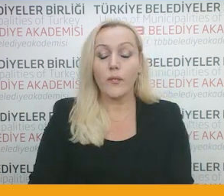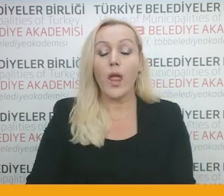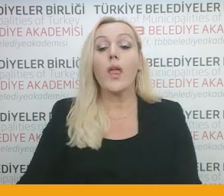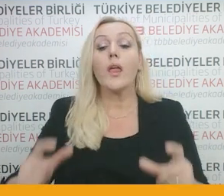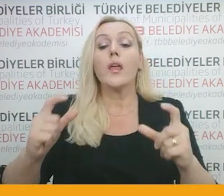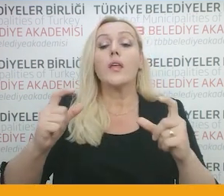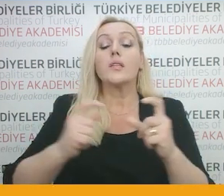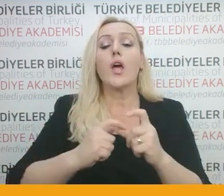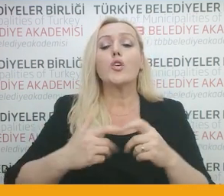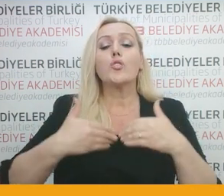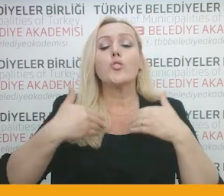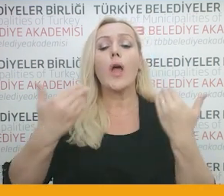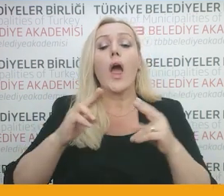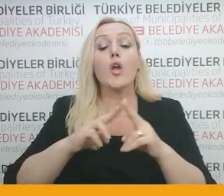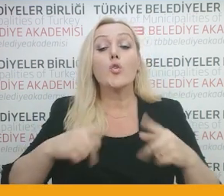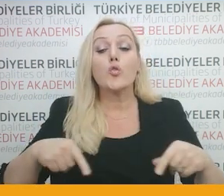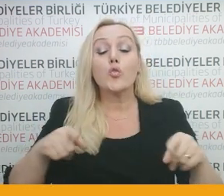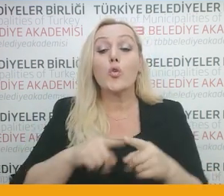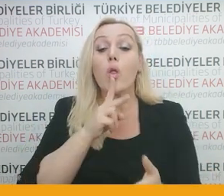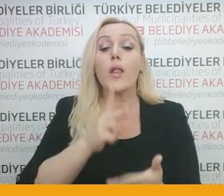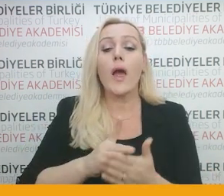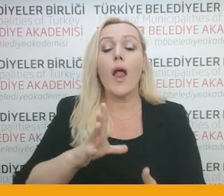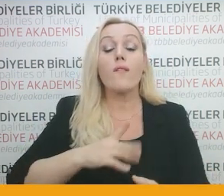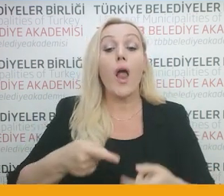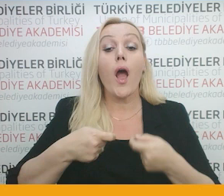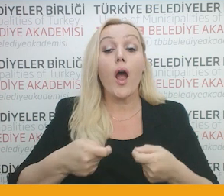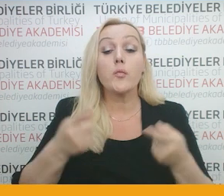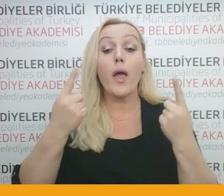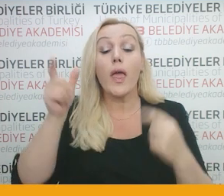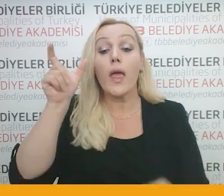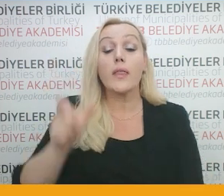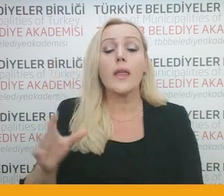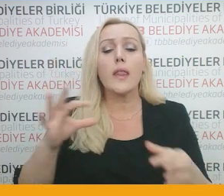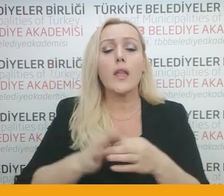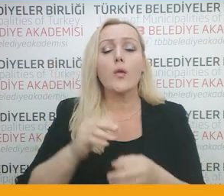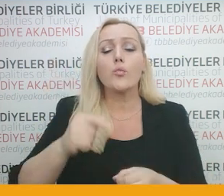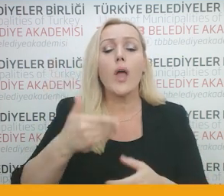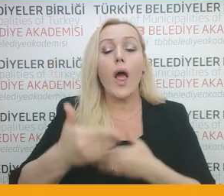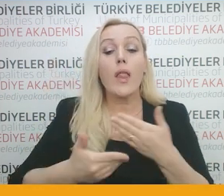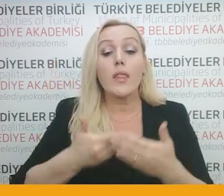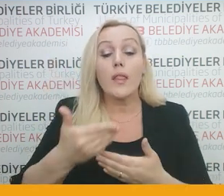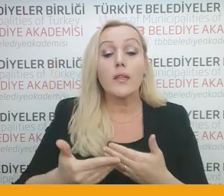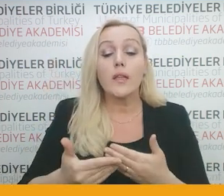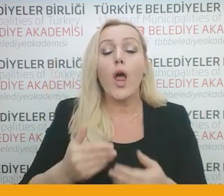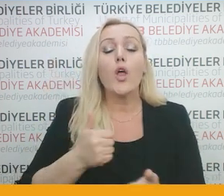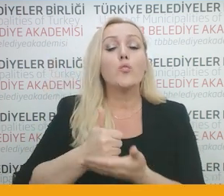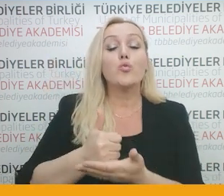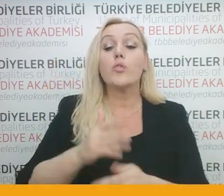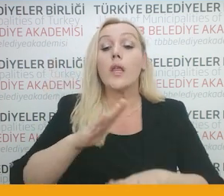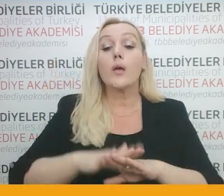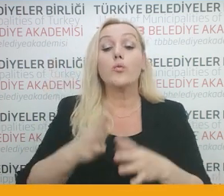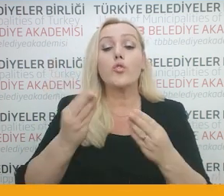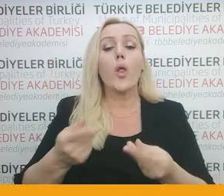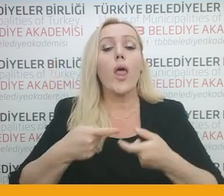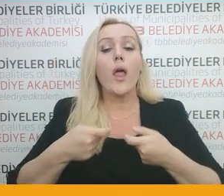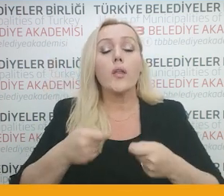Sayıştay Genel Kurul kararı var arkadaşlar, harcama yetkililiği ile ilgili. Burada geçen bir ifade, bütçeden yapılacak harcamalar